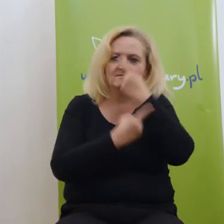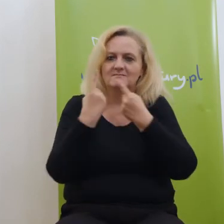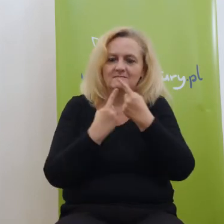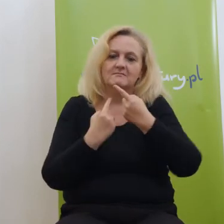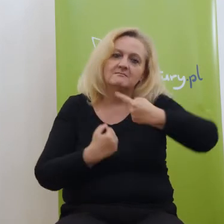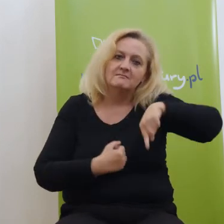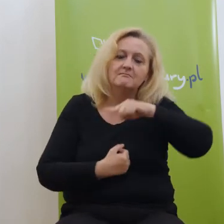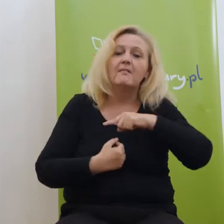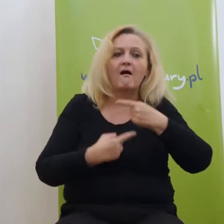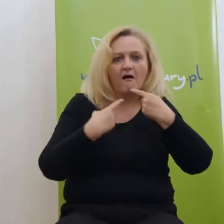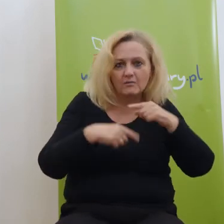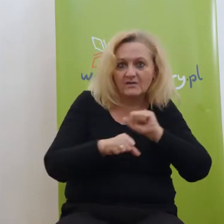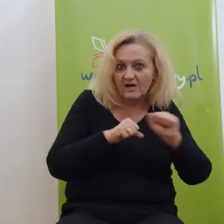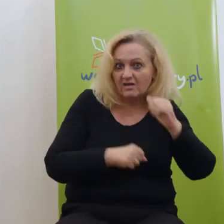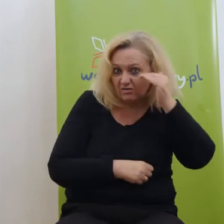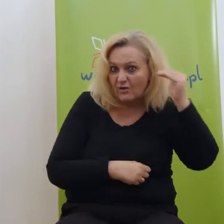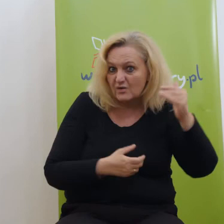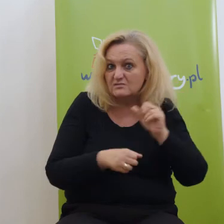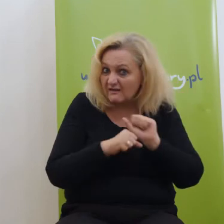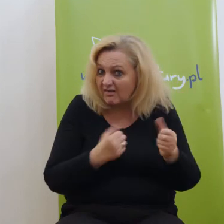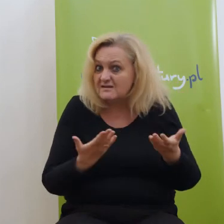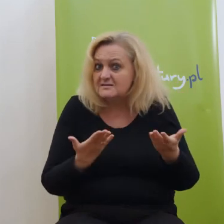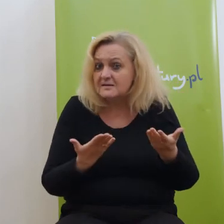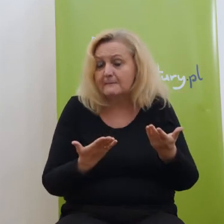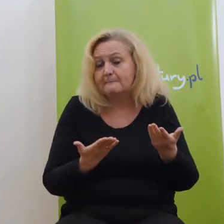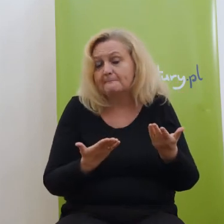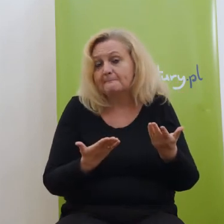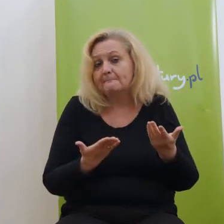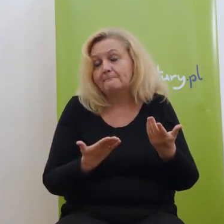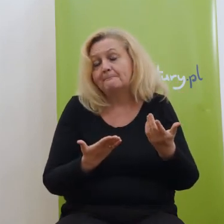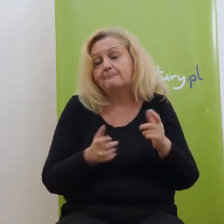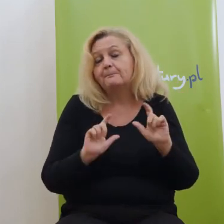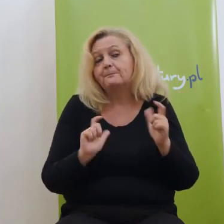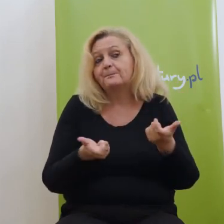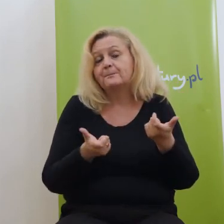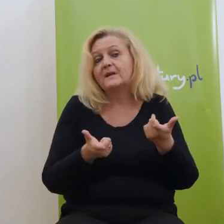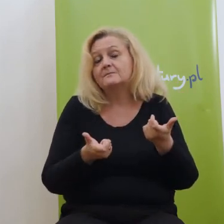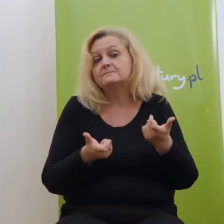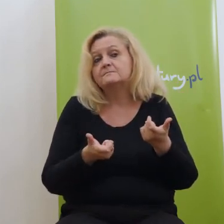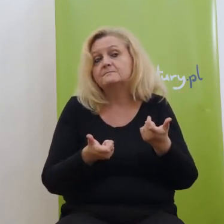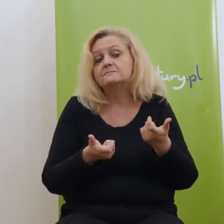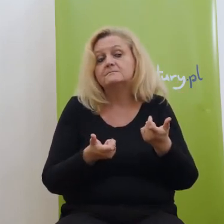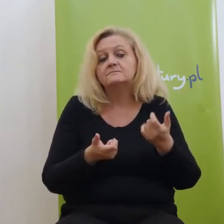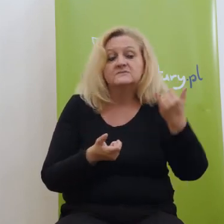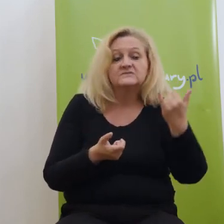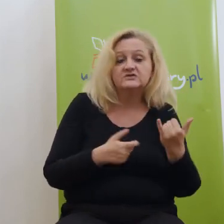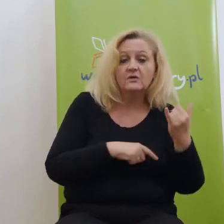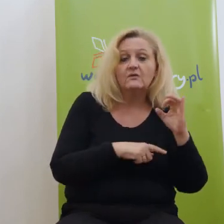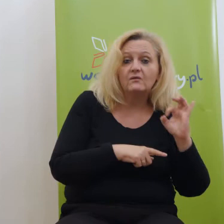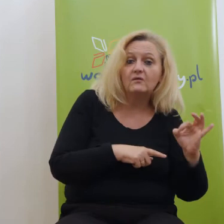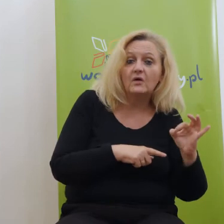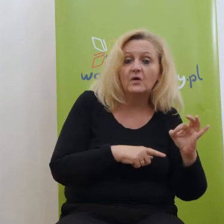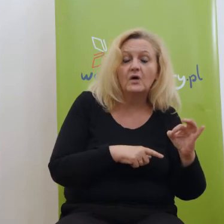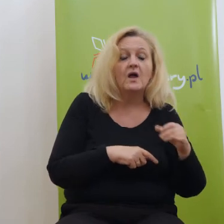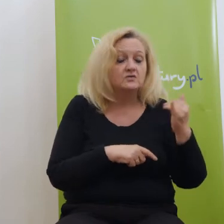ile my jesteśmy odpowiedzialni jako ludzie dorośli za to, co z dziecka wyrośnie,